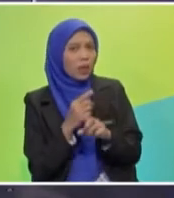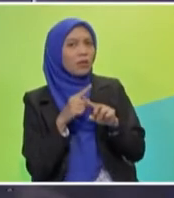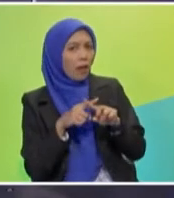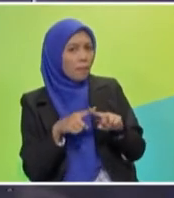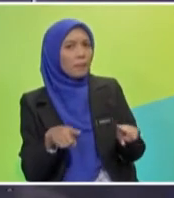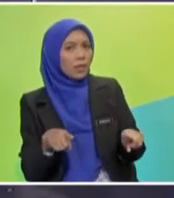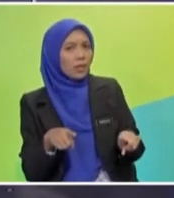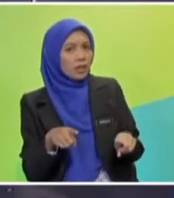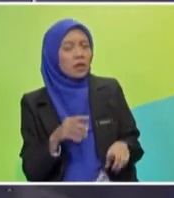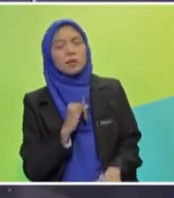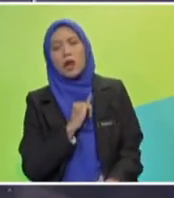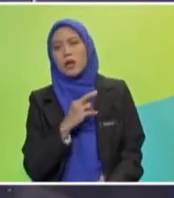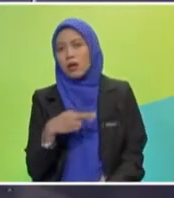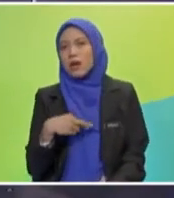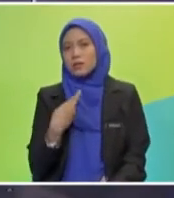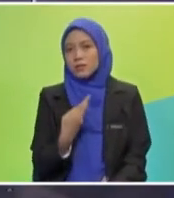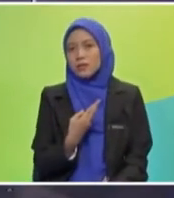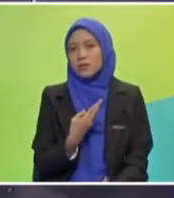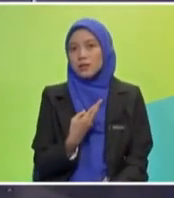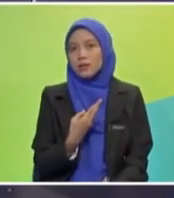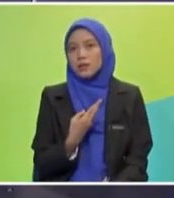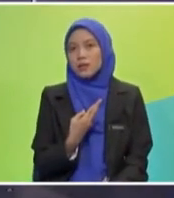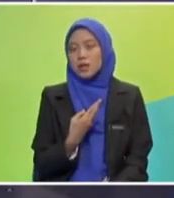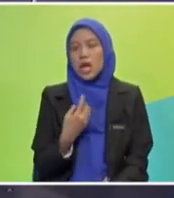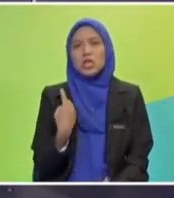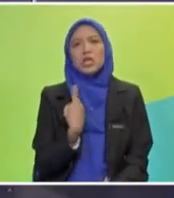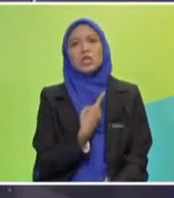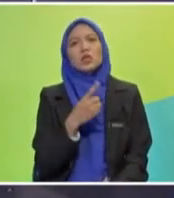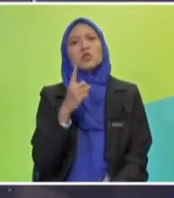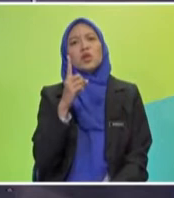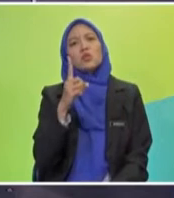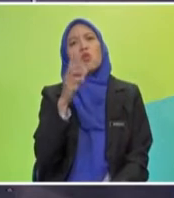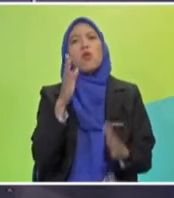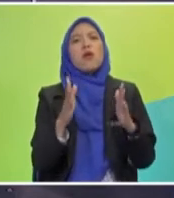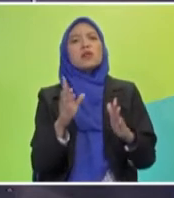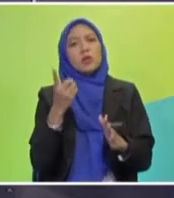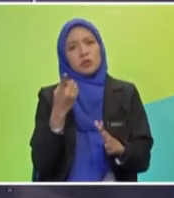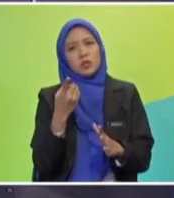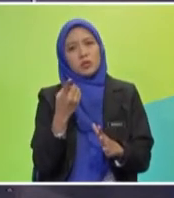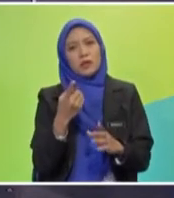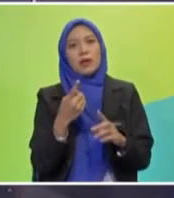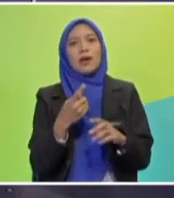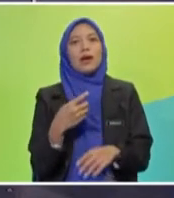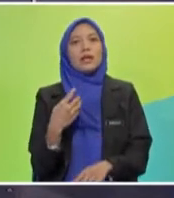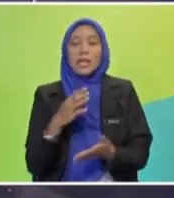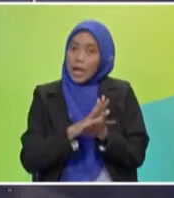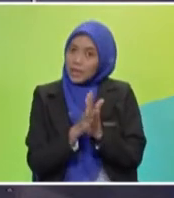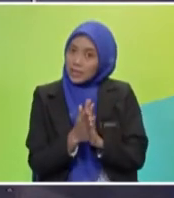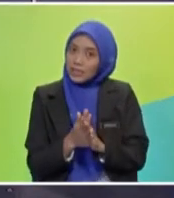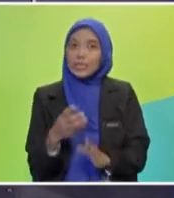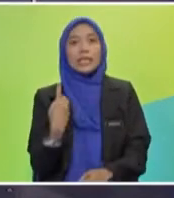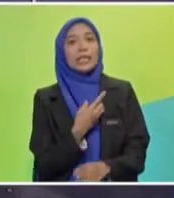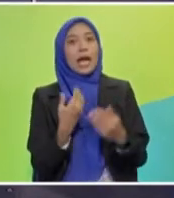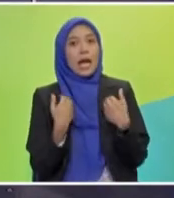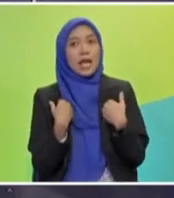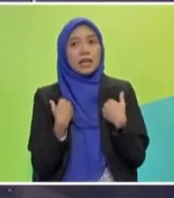cikgu, saya rasa tak lengkap kalau saya seorang je yang masuk ke kelas. Betul tak cikgu? Betul Nisa. Jadi siapa ada dengan kita